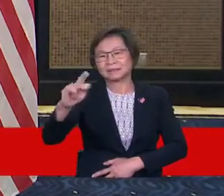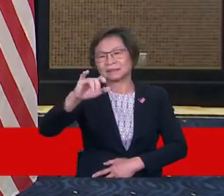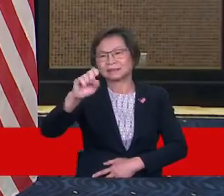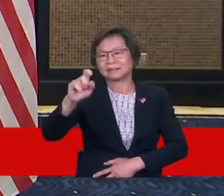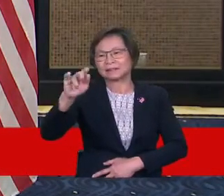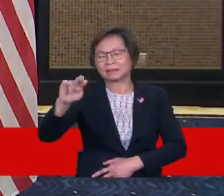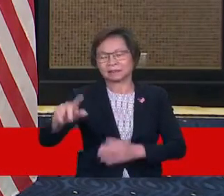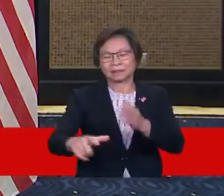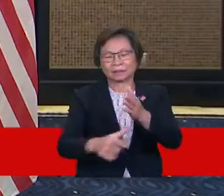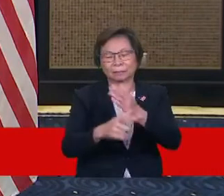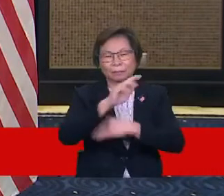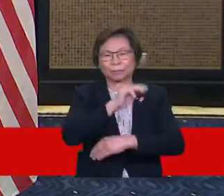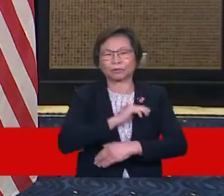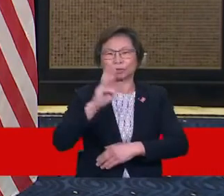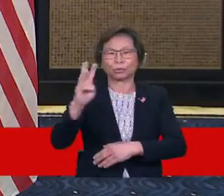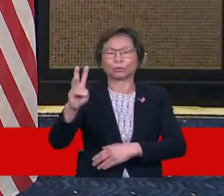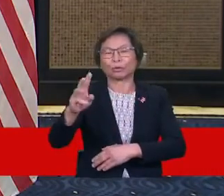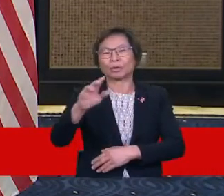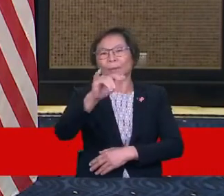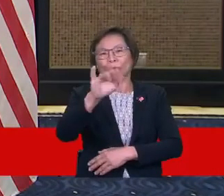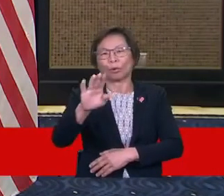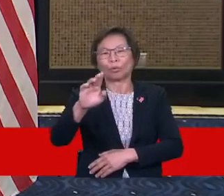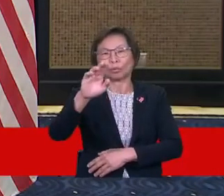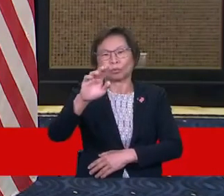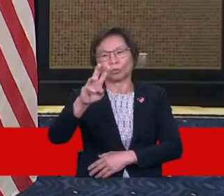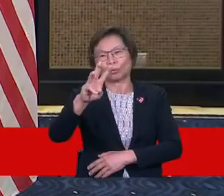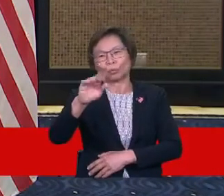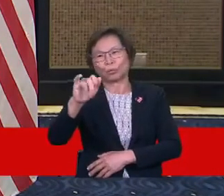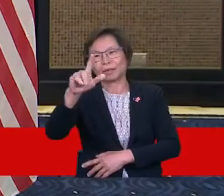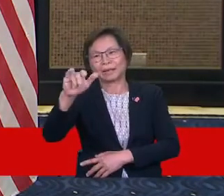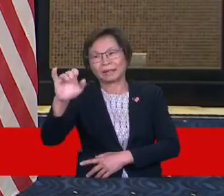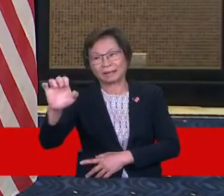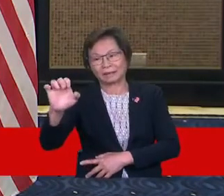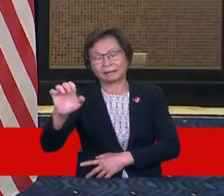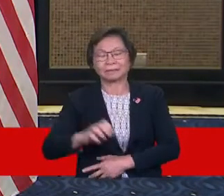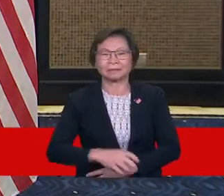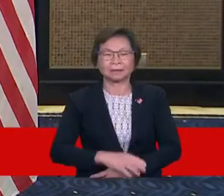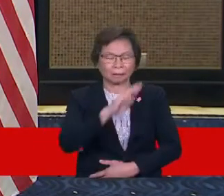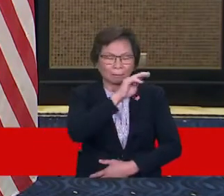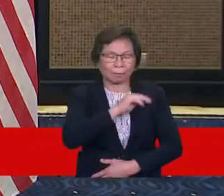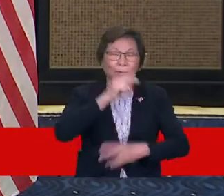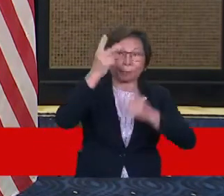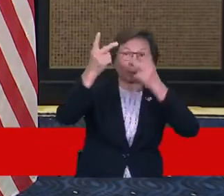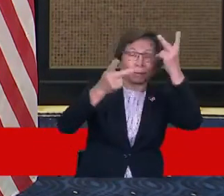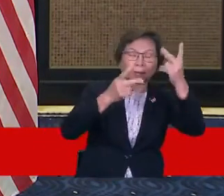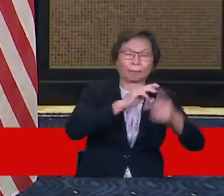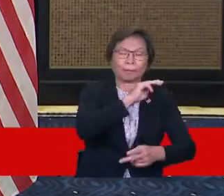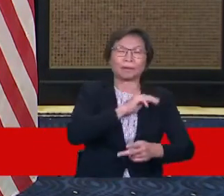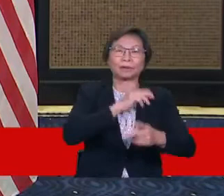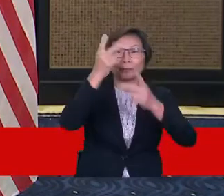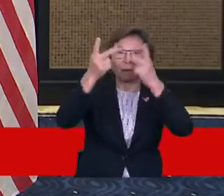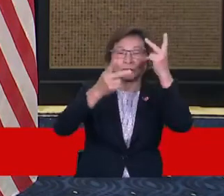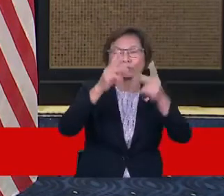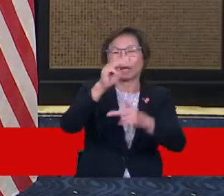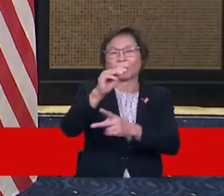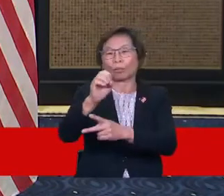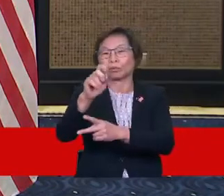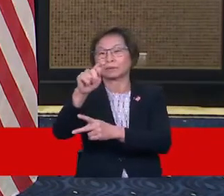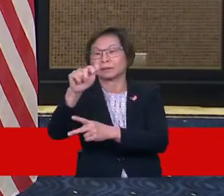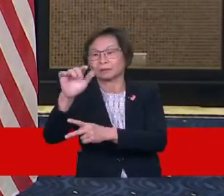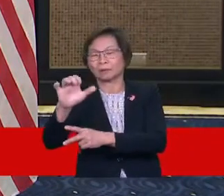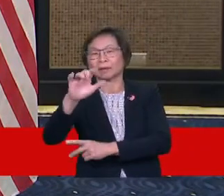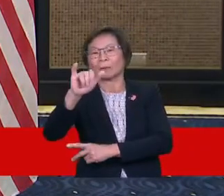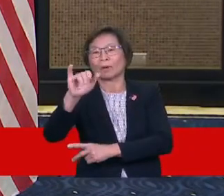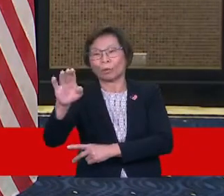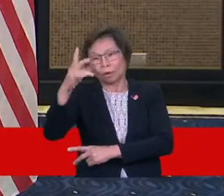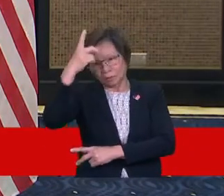Duo yang normal Willy anak mungkin menteri pelancongan kesenian dan kebudayaan yang